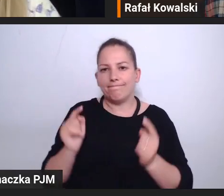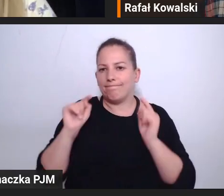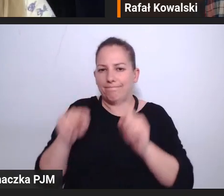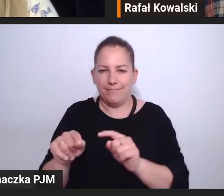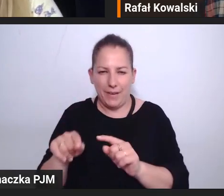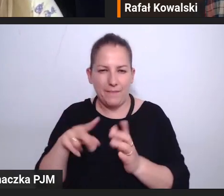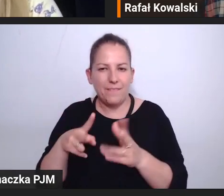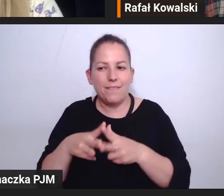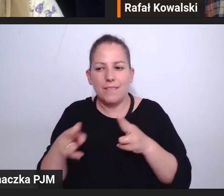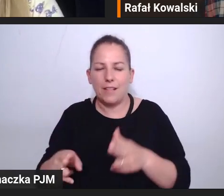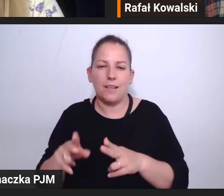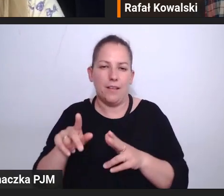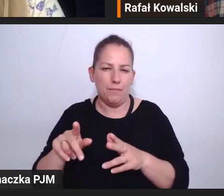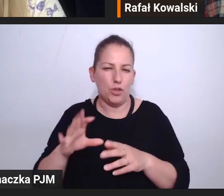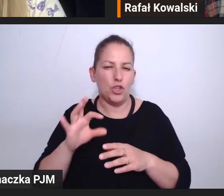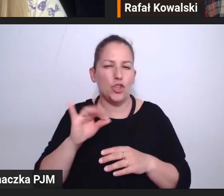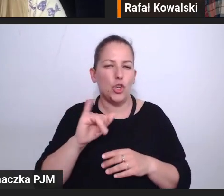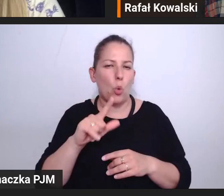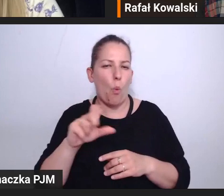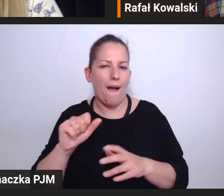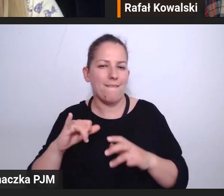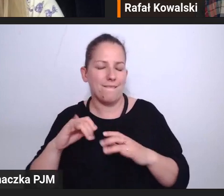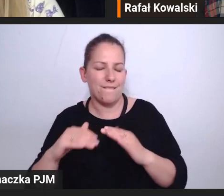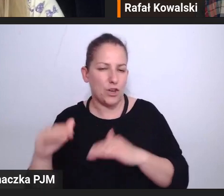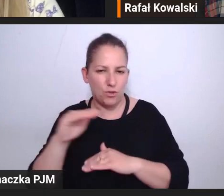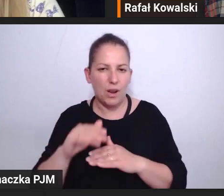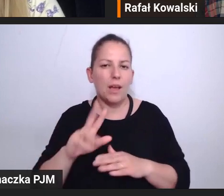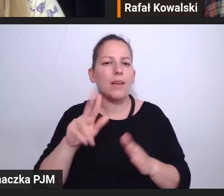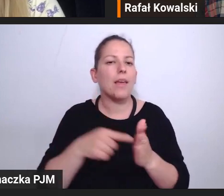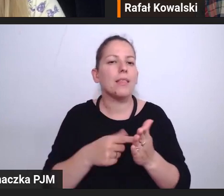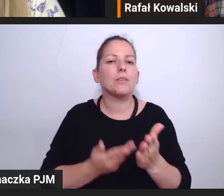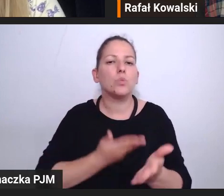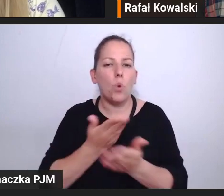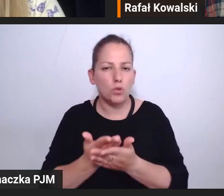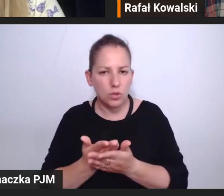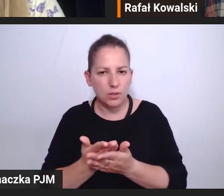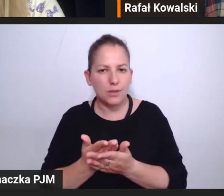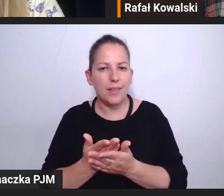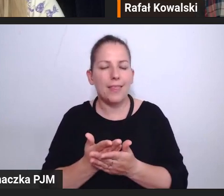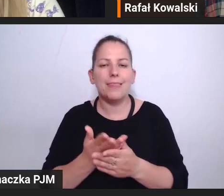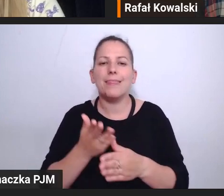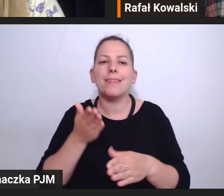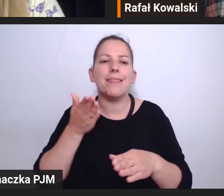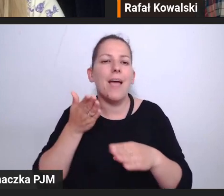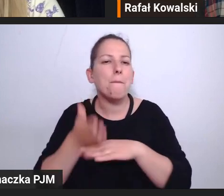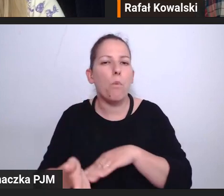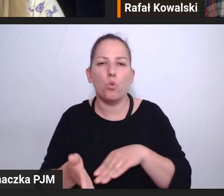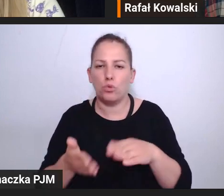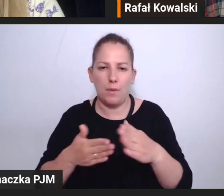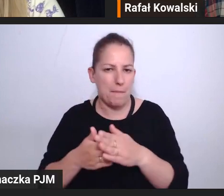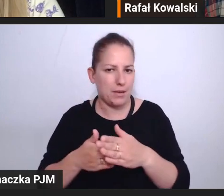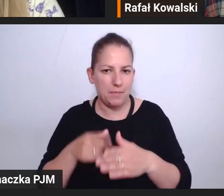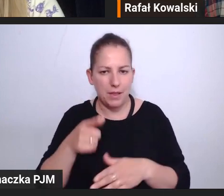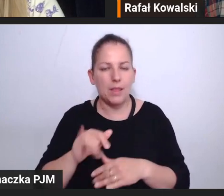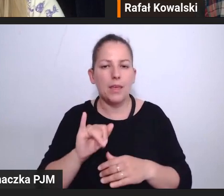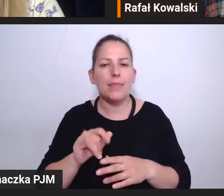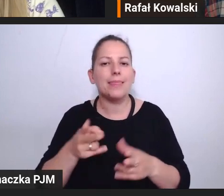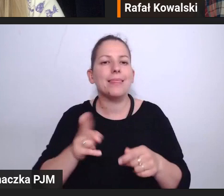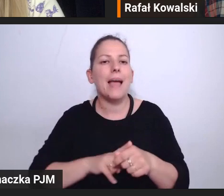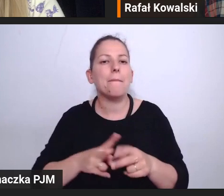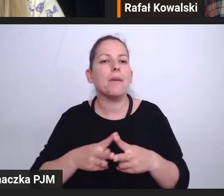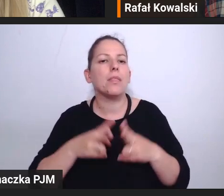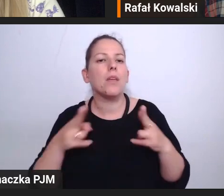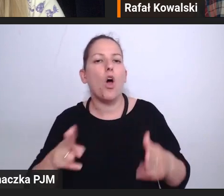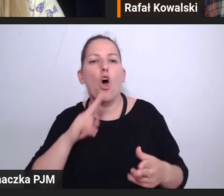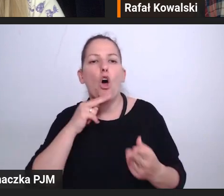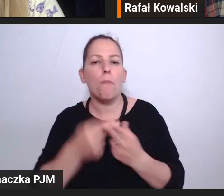Kiedy złożyć taki wniosek, to tutaj warto chyba powtórzyć, kiedy złożyć najpóźniej i jaki jest termin na odpowiedź, jak rozumiem, jaki jest